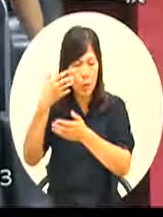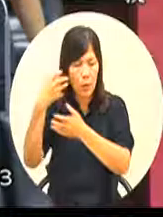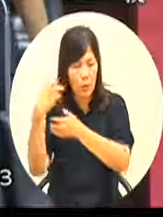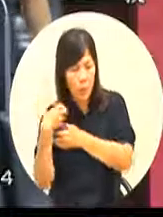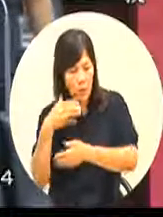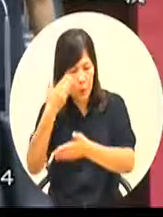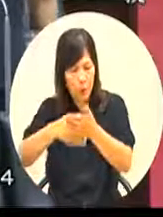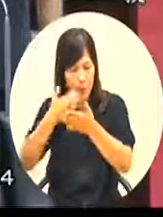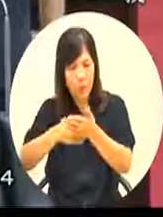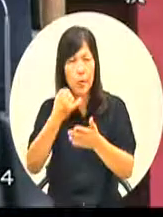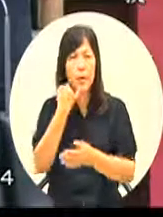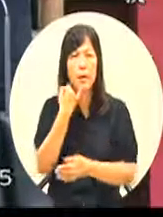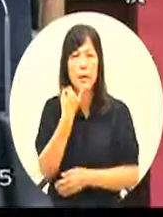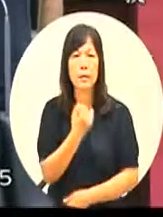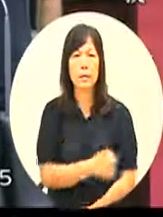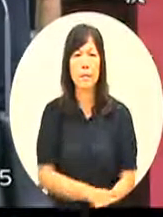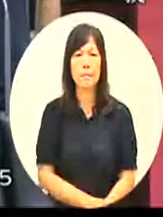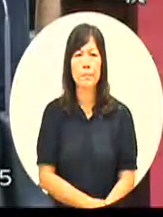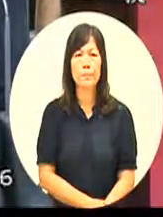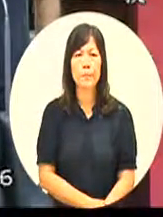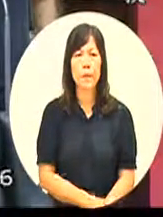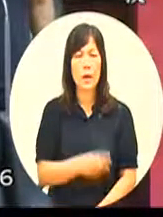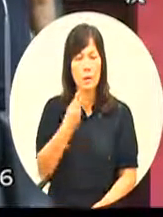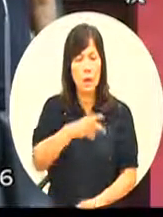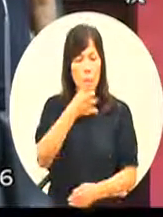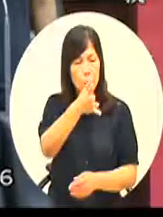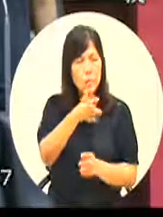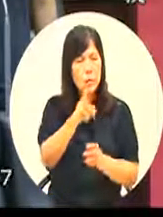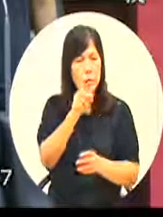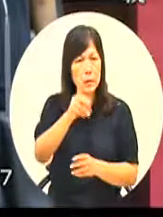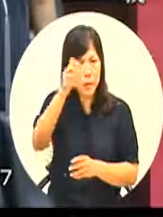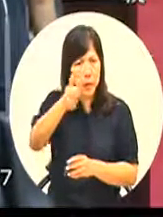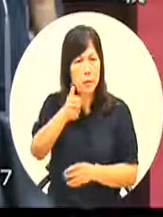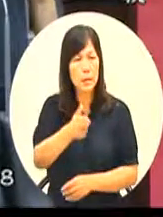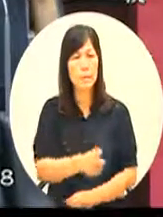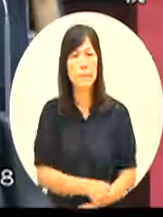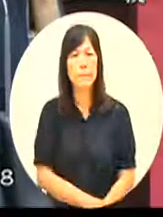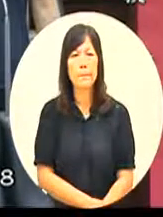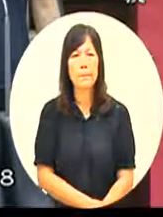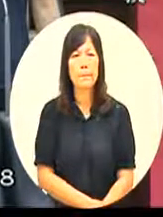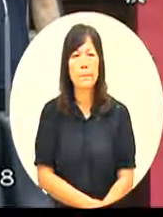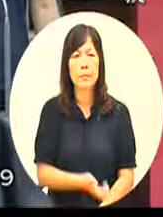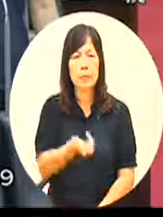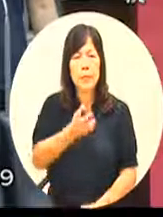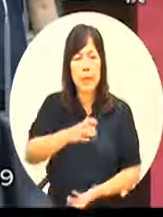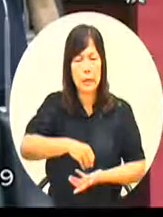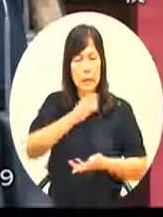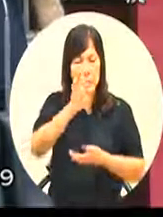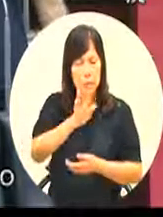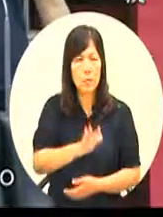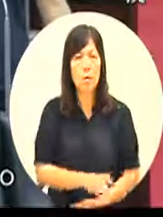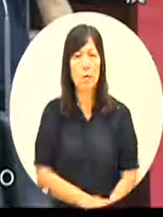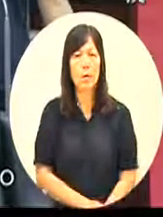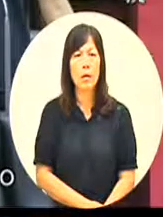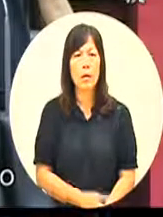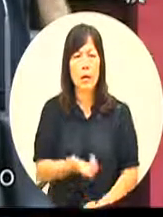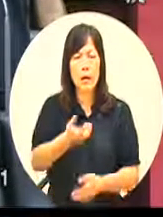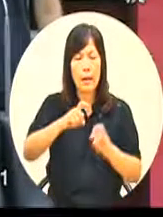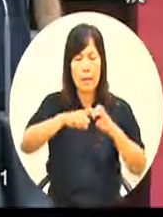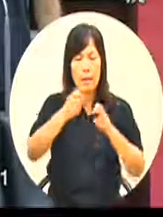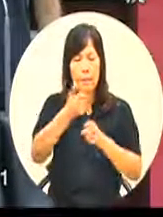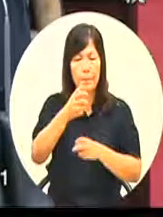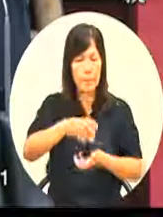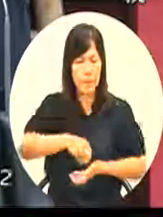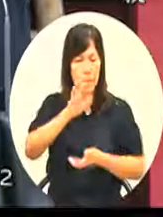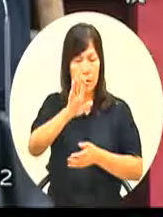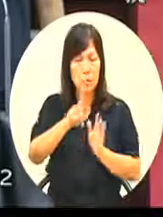得更低哦。那其实科长我还要再追问你的，就是说 你刚刚有提到，就是博弈刚刚也有提到，就是说